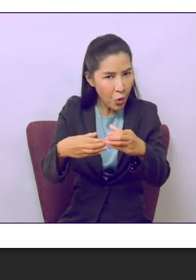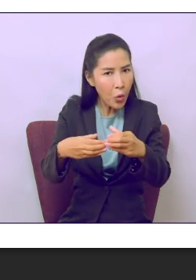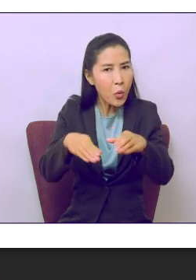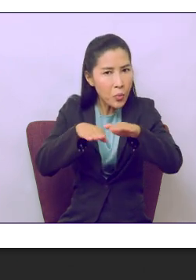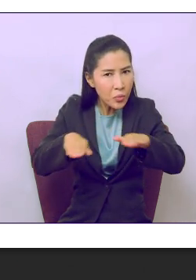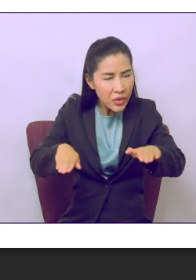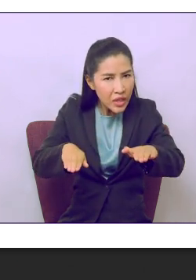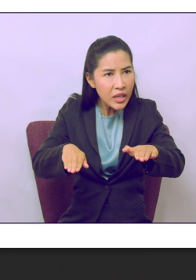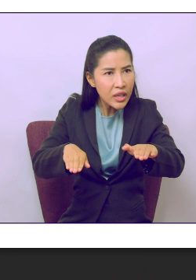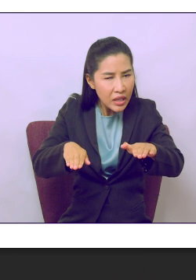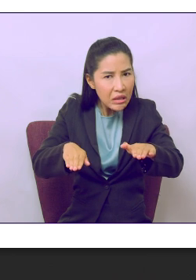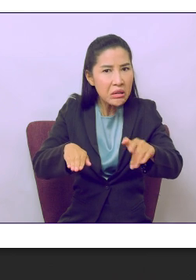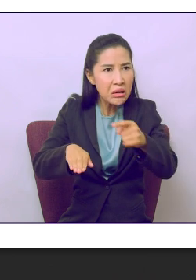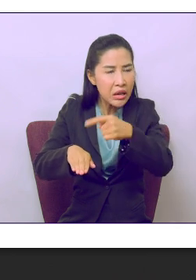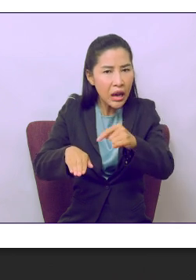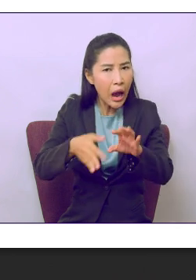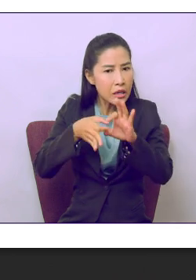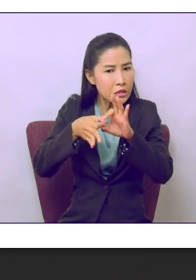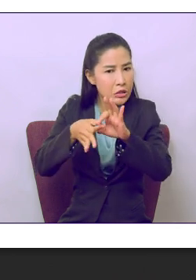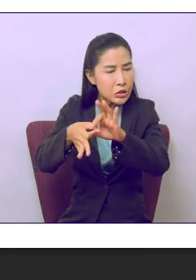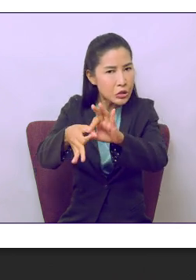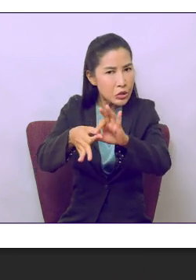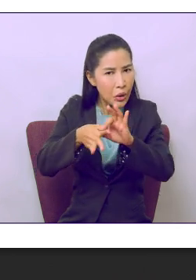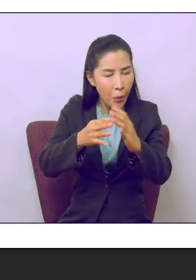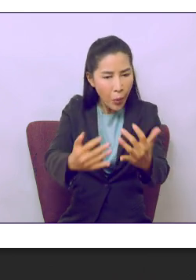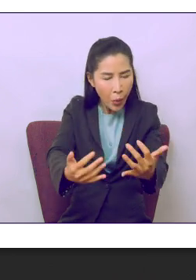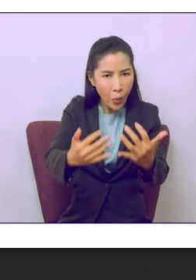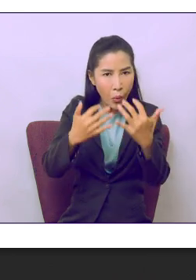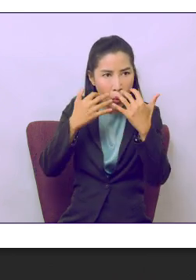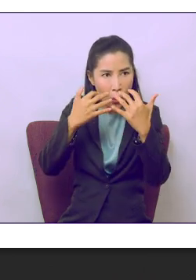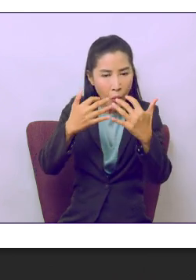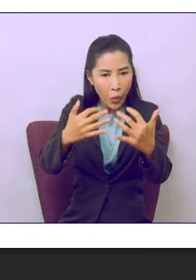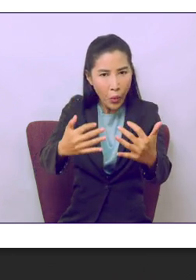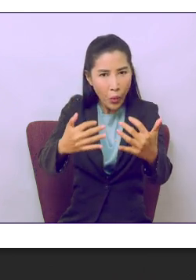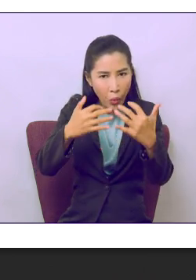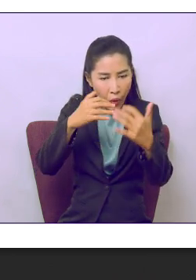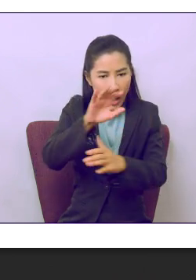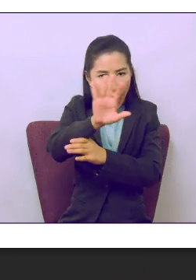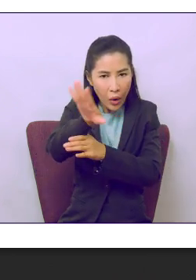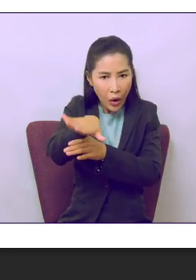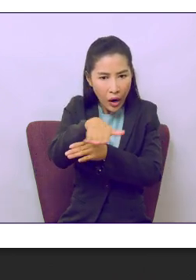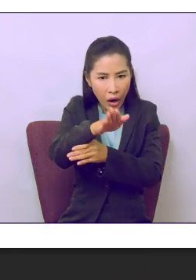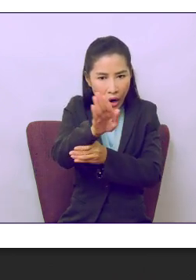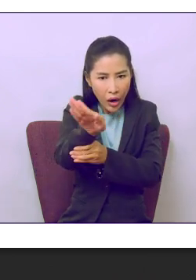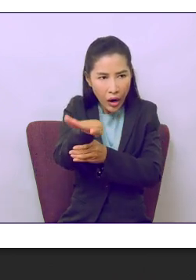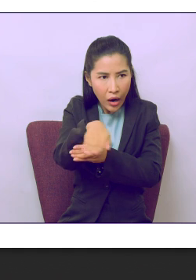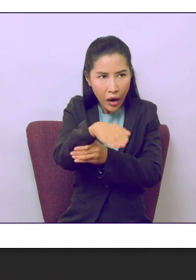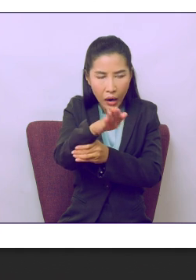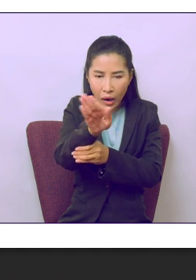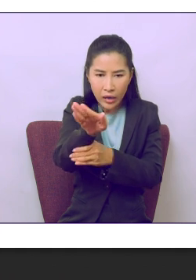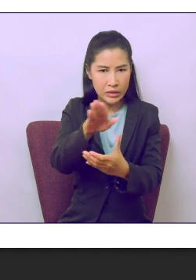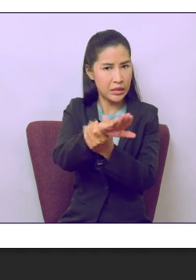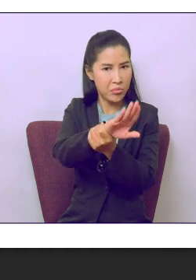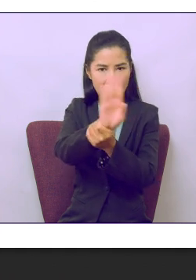ก็แล้วแต่คือการโคไนซ์เชื่อมต่อครับเชื่อมต่อลมหายใจกับการที่เราจะหมุนน่ะไม่ใช่ว่าเราจับเท้าน้องแล้ว